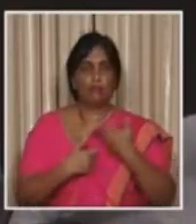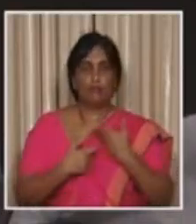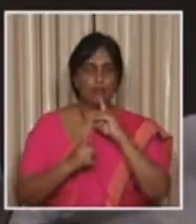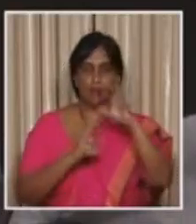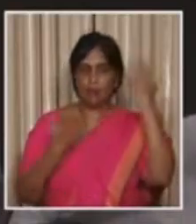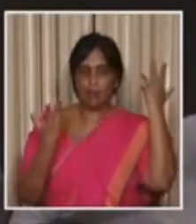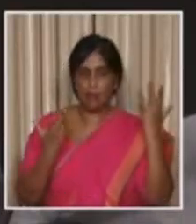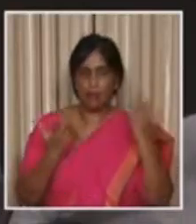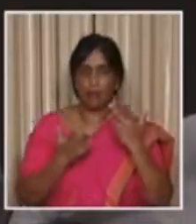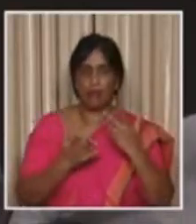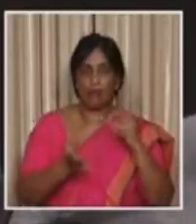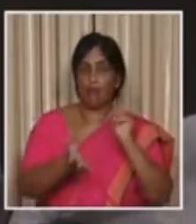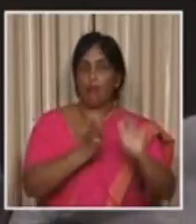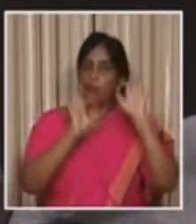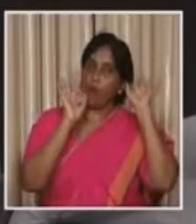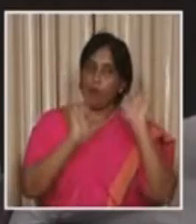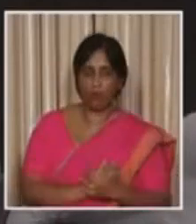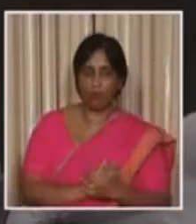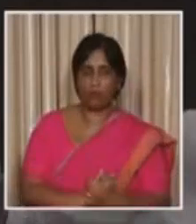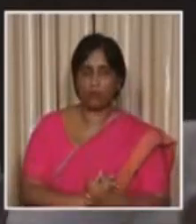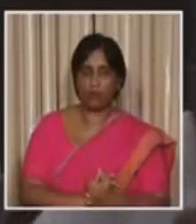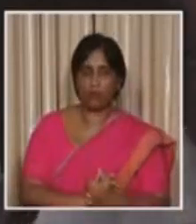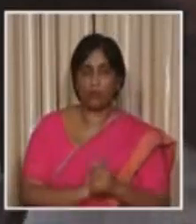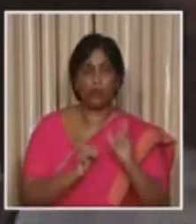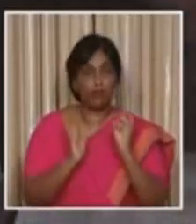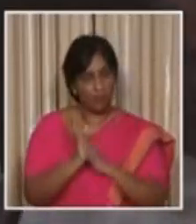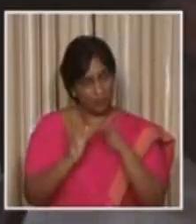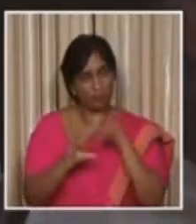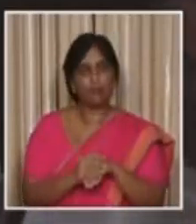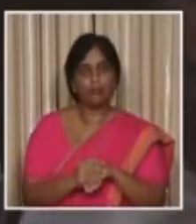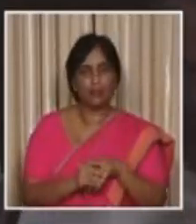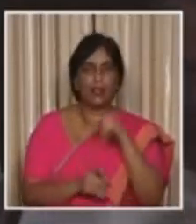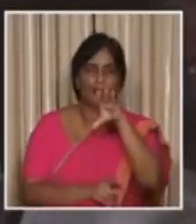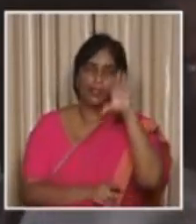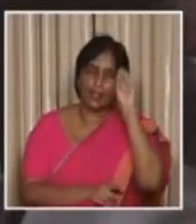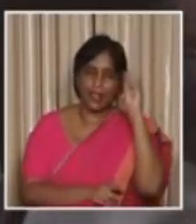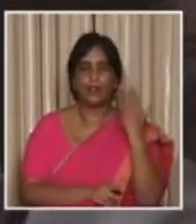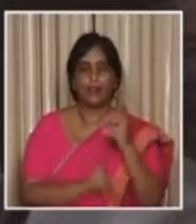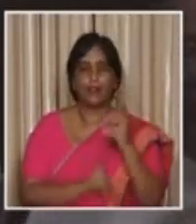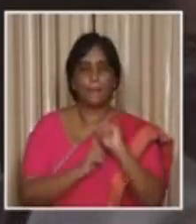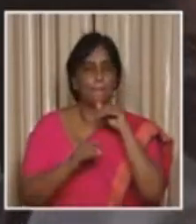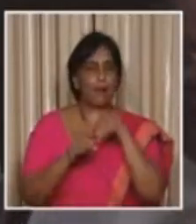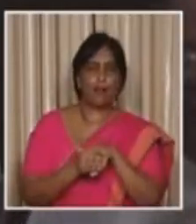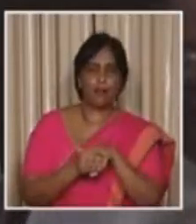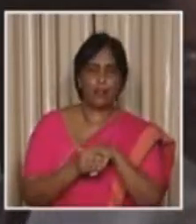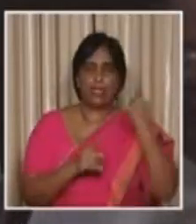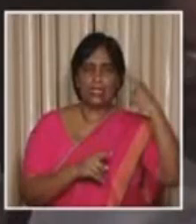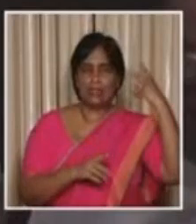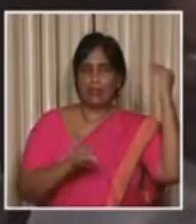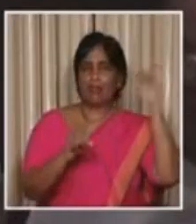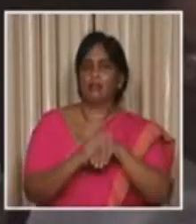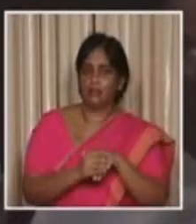गांडे बैग के लाय वार्ता कराने इधर दे नहीं के लाय सभावे कोमते यात्रा तेरे नहीं में दे पार्लिमेंट तो ये पे